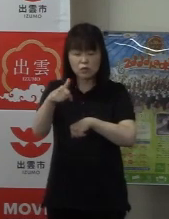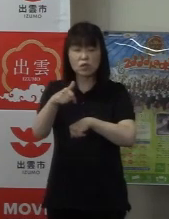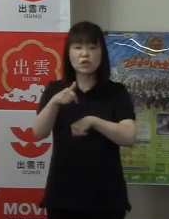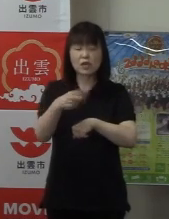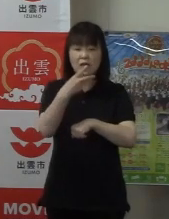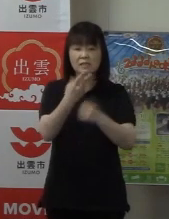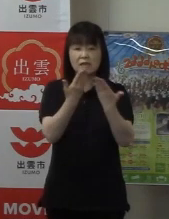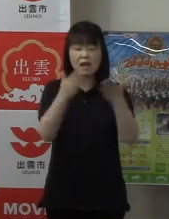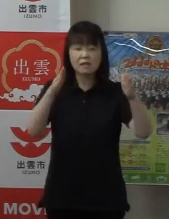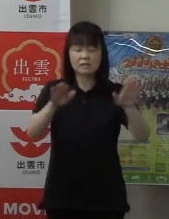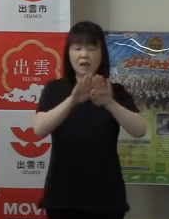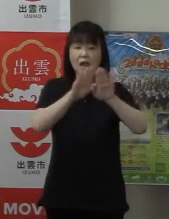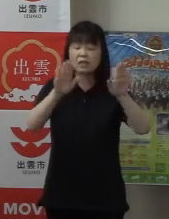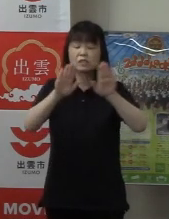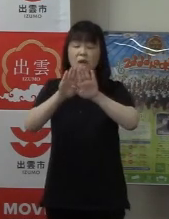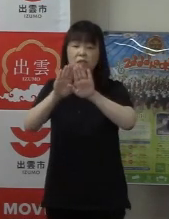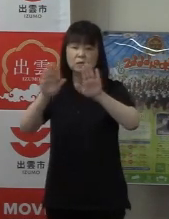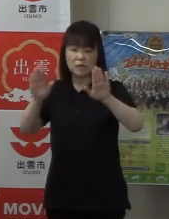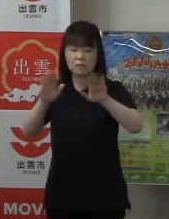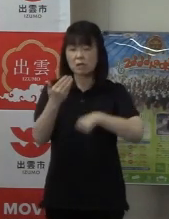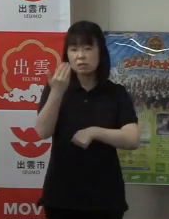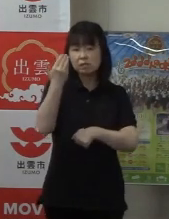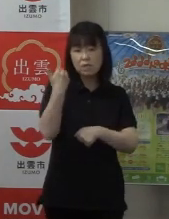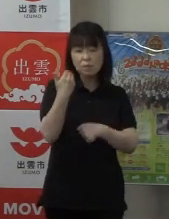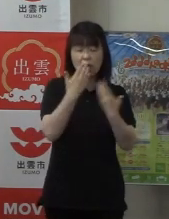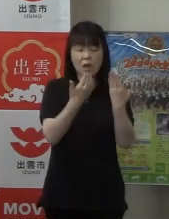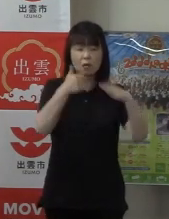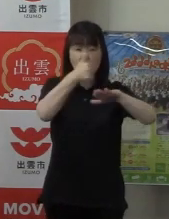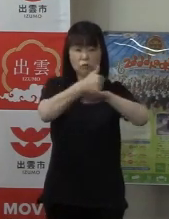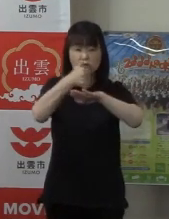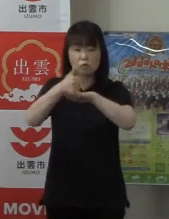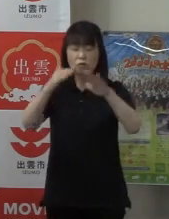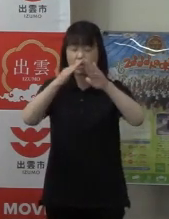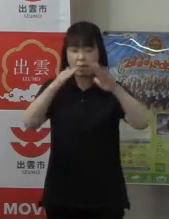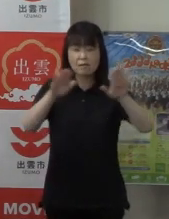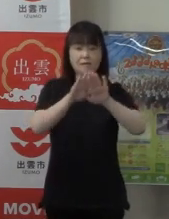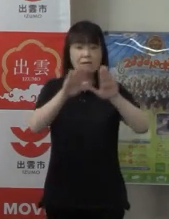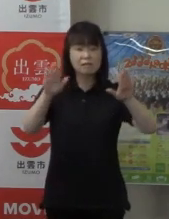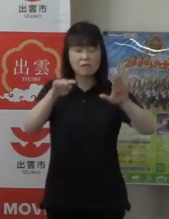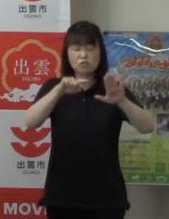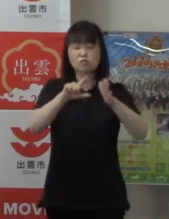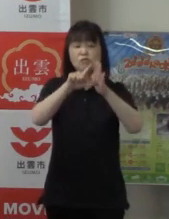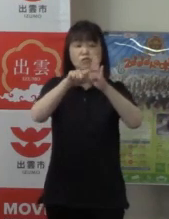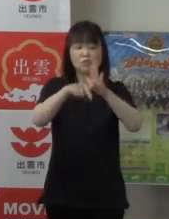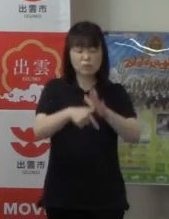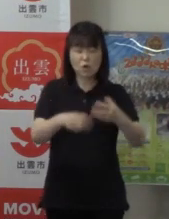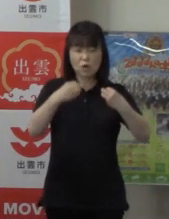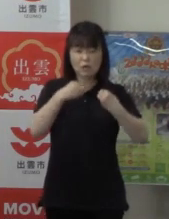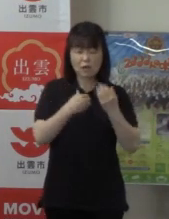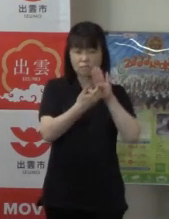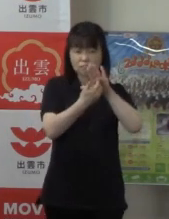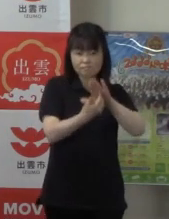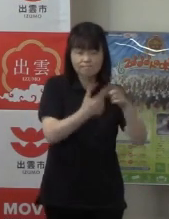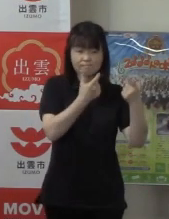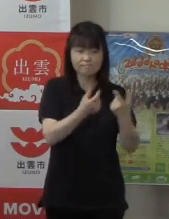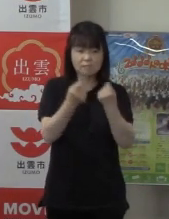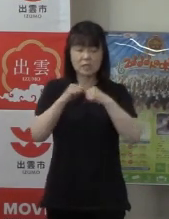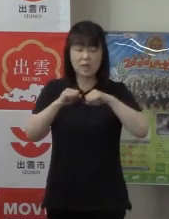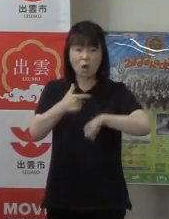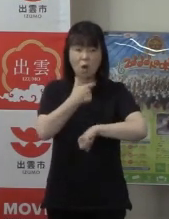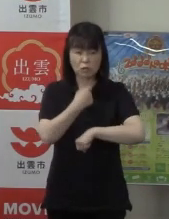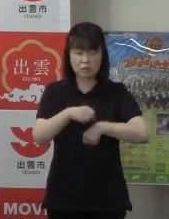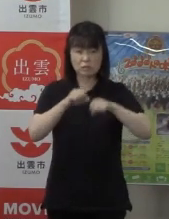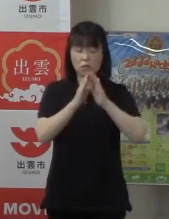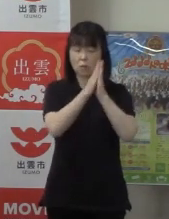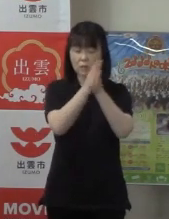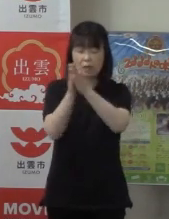の先般校長会もありまして、まあ、従来の感染予防対策をしっかり継続して取ってほしいということです。また、ま